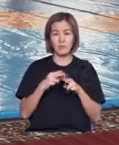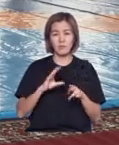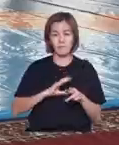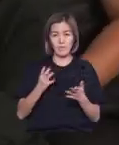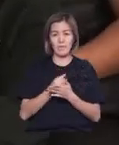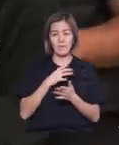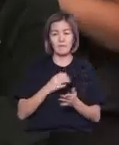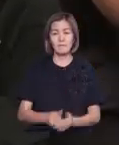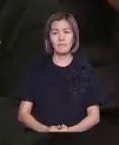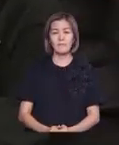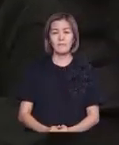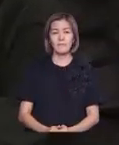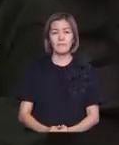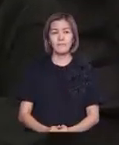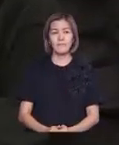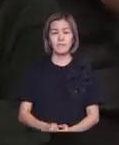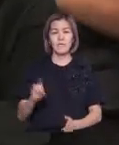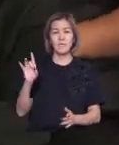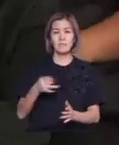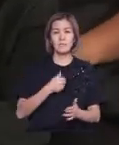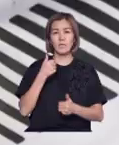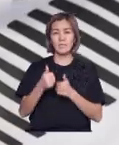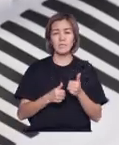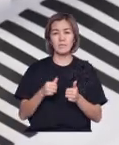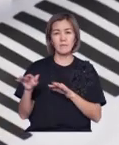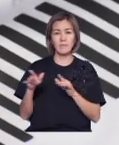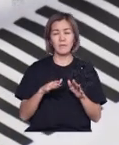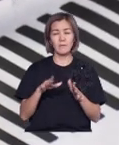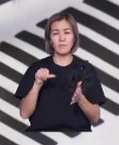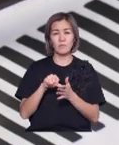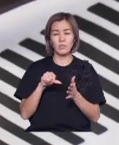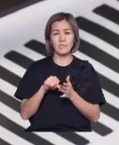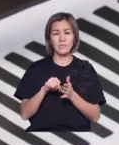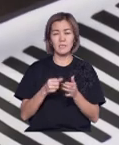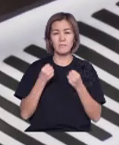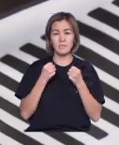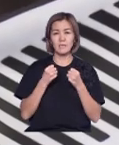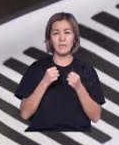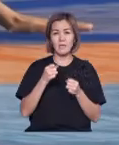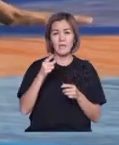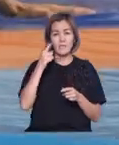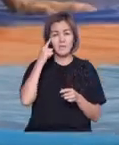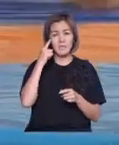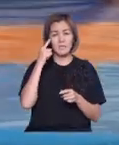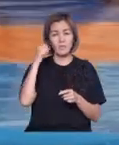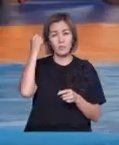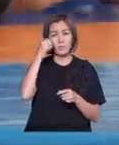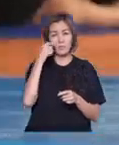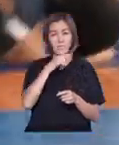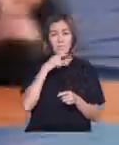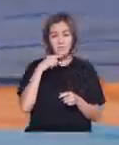медали. Несмотря на республиканский статус мероприятия, в турнире приняли участие спортсмены из Кыргызстана, Узбекистана и